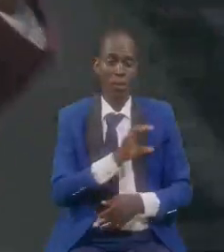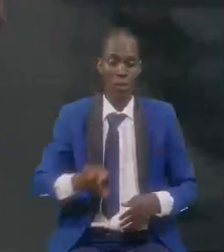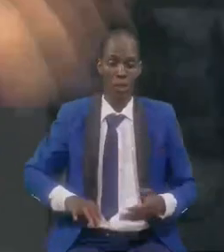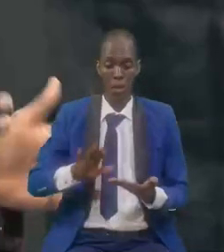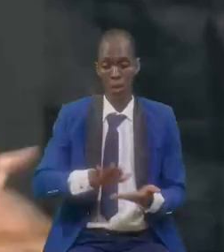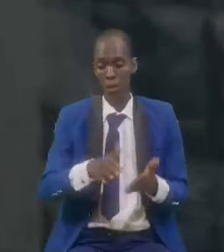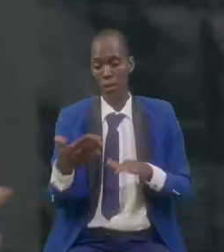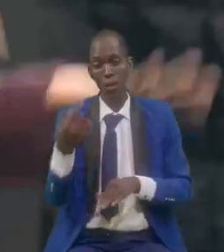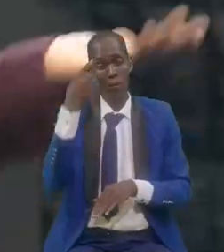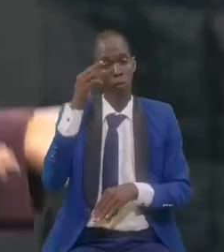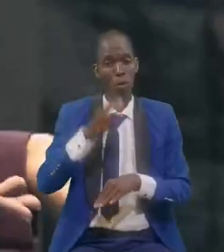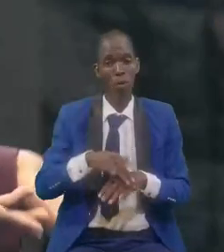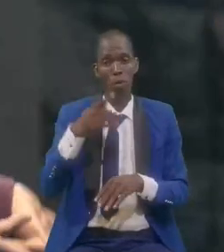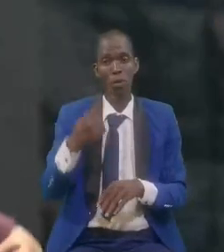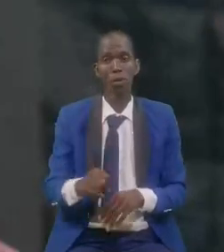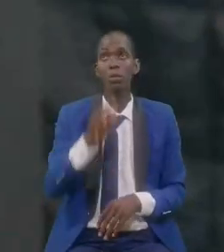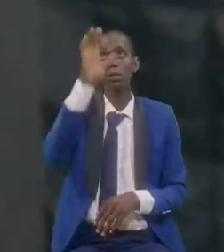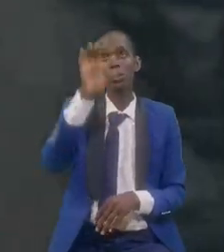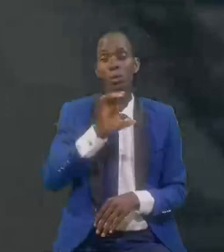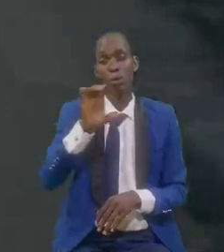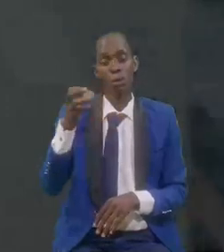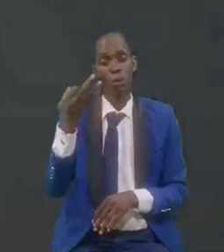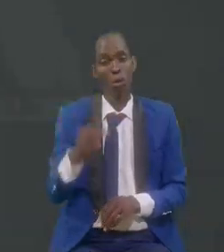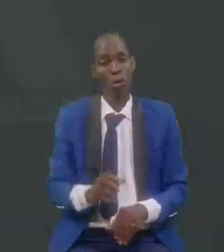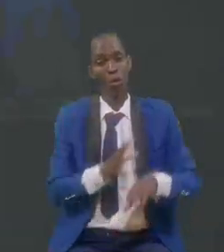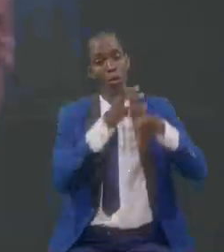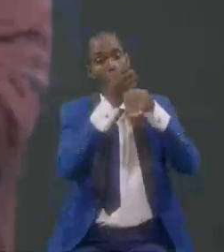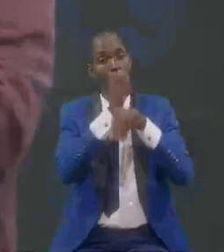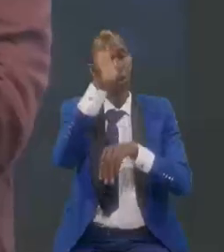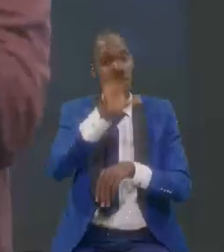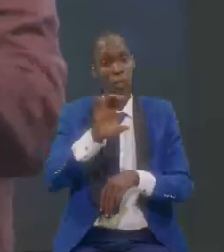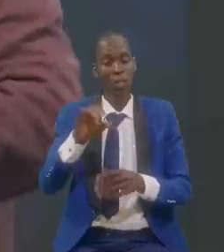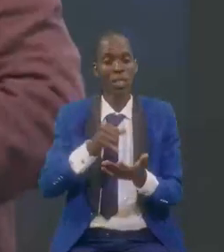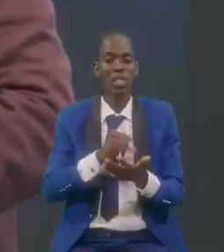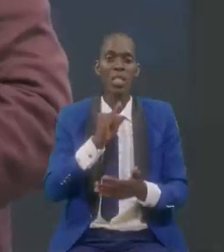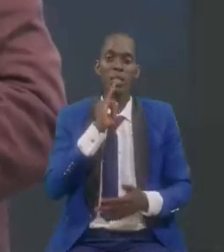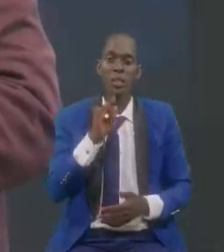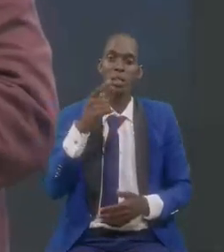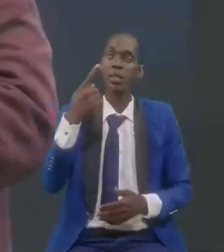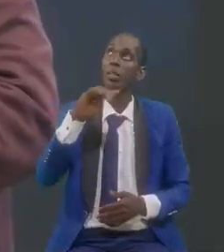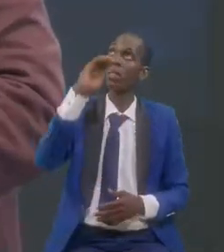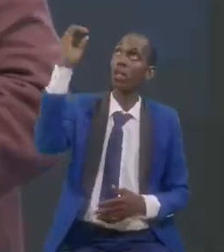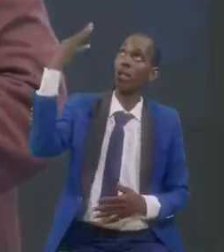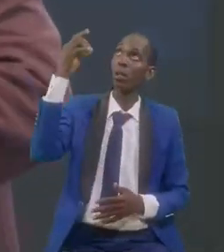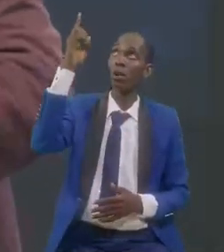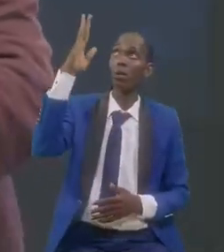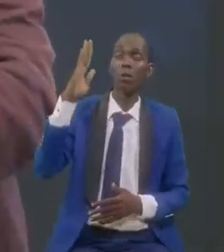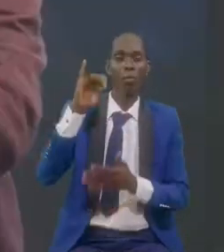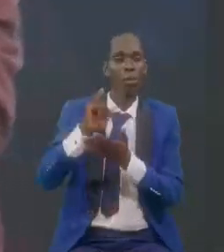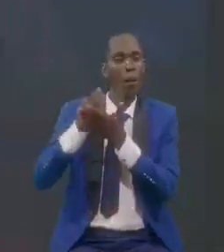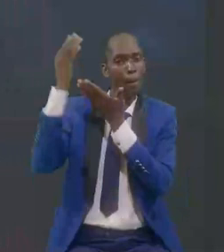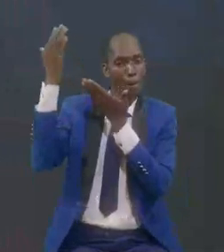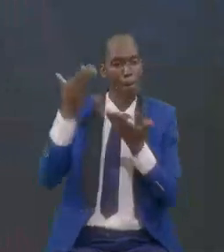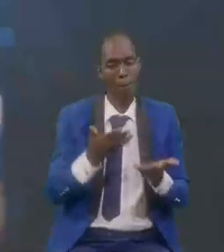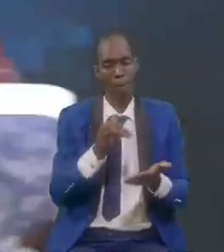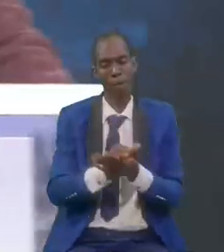a pourvu sur la croix du calvaire par sa mort, c'est la grâce de Dieu qu'il l'apporte